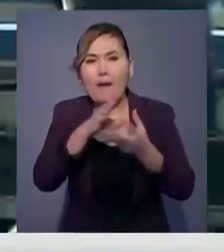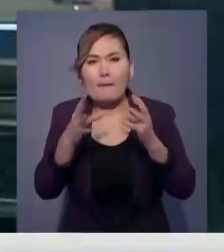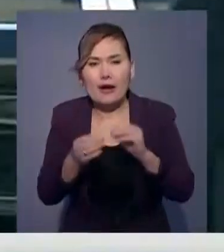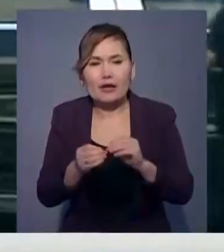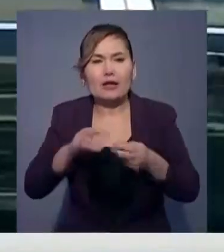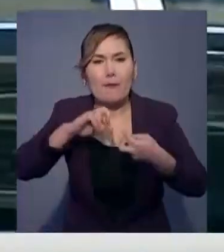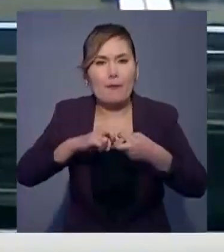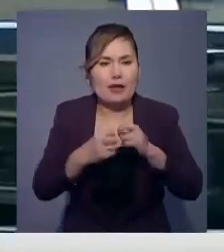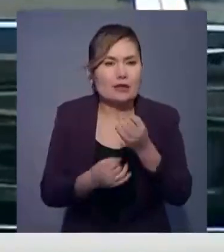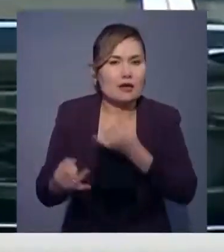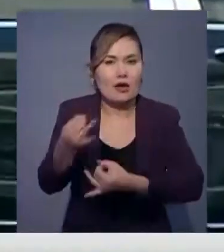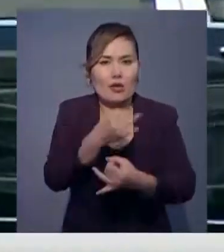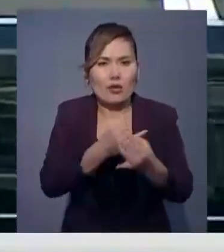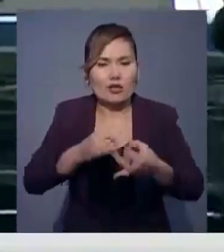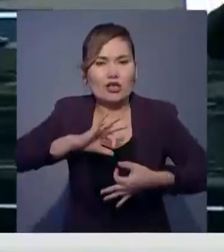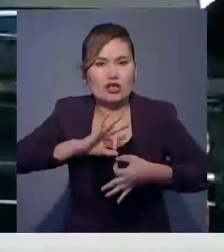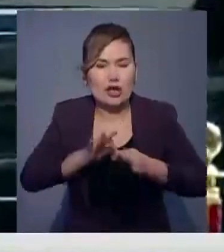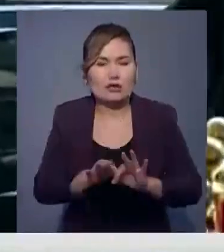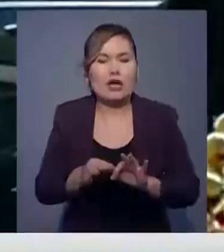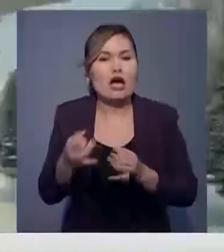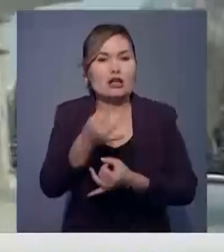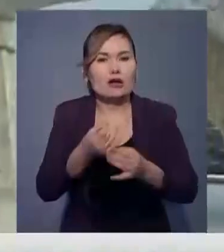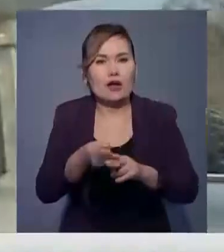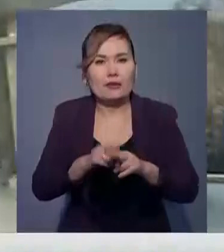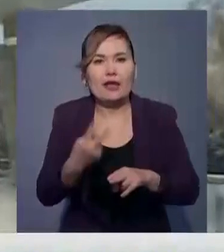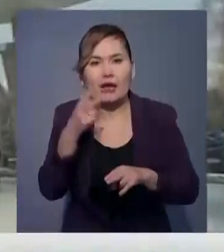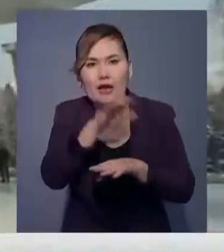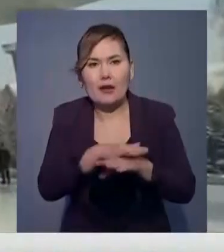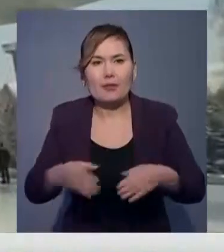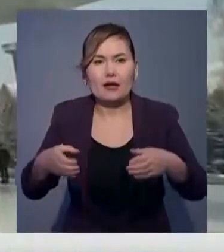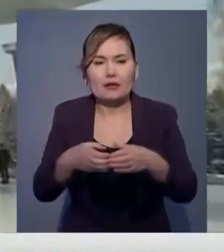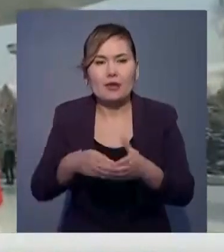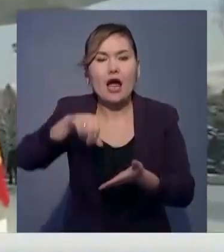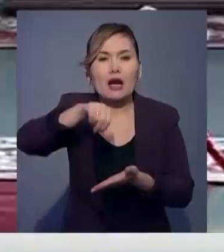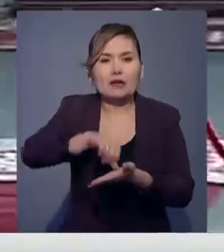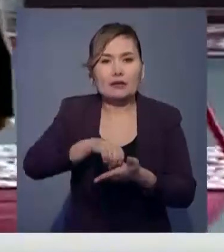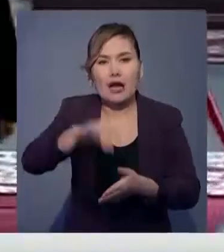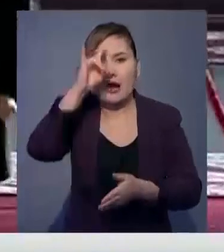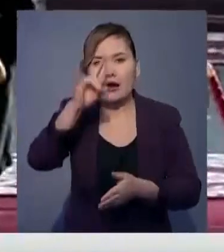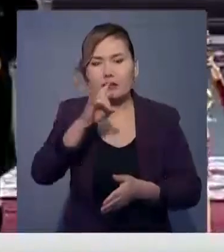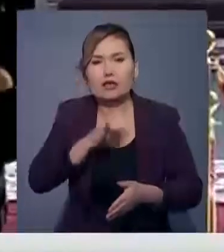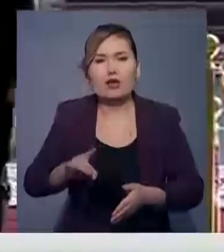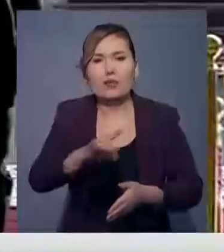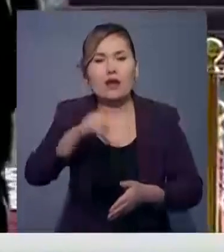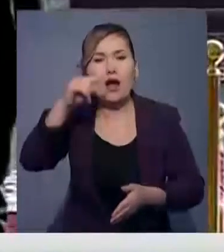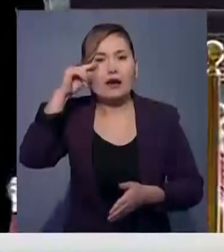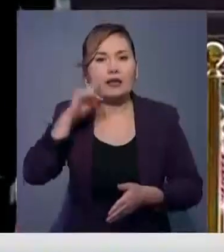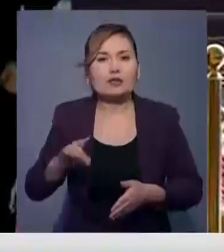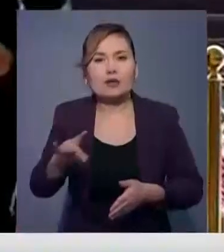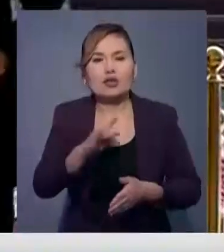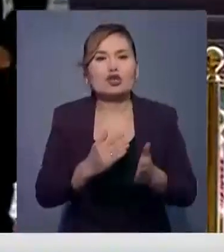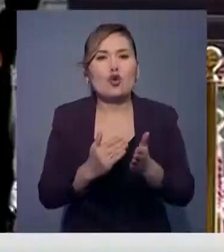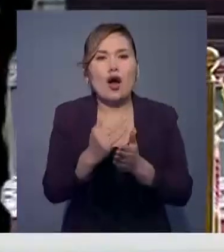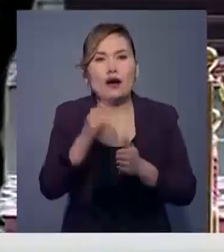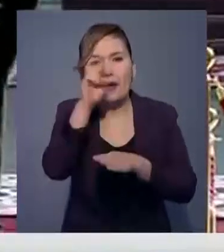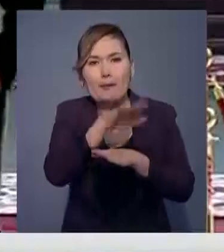қамтитын мәселелер жан-жақты талқыланды. Ал одан кейін екі мемлекет делегацияларының қатысуымен Қазақстан Республикасы мен Қырғыз